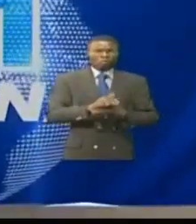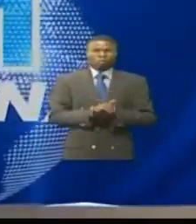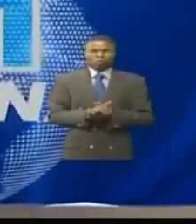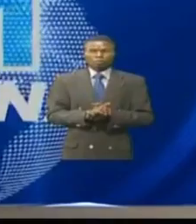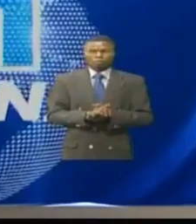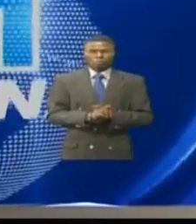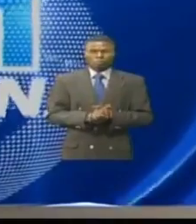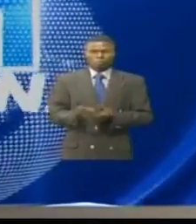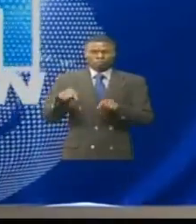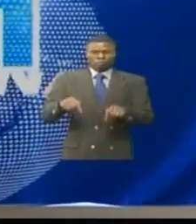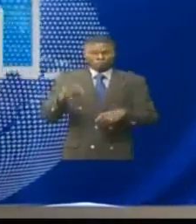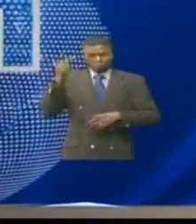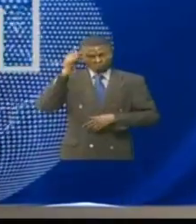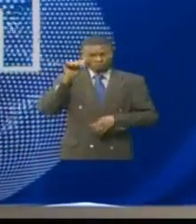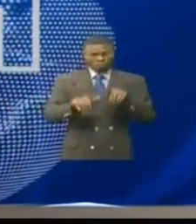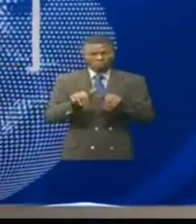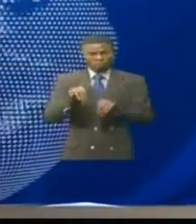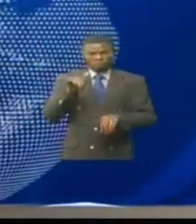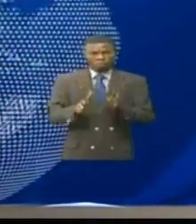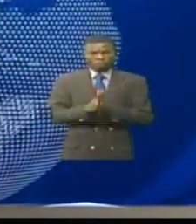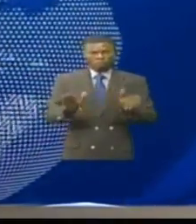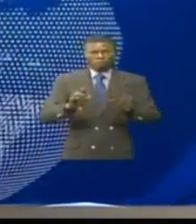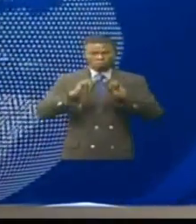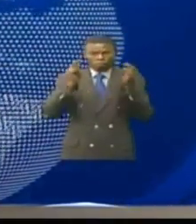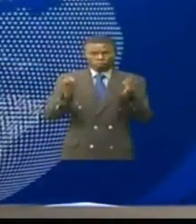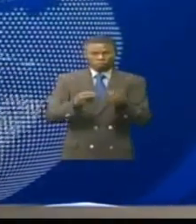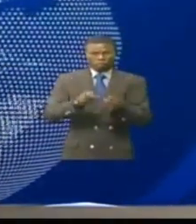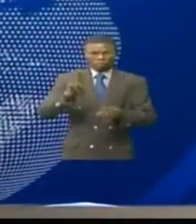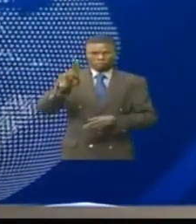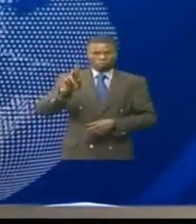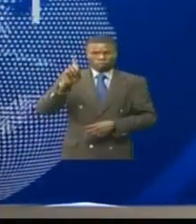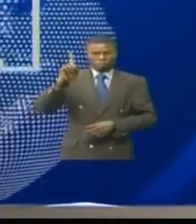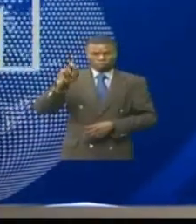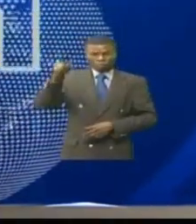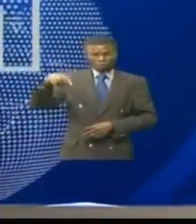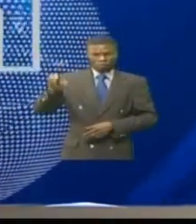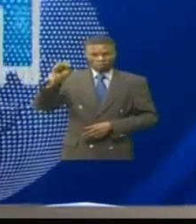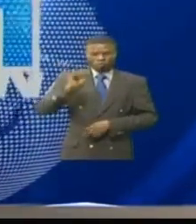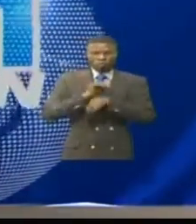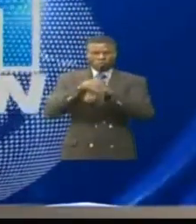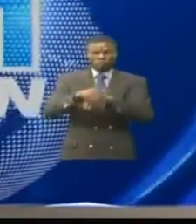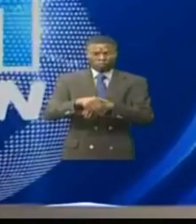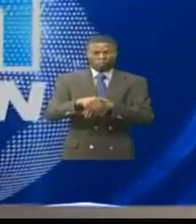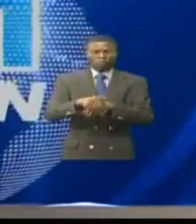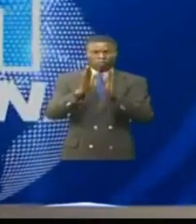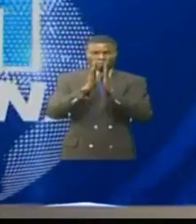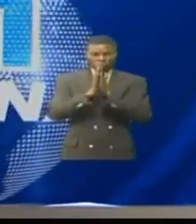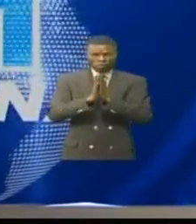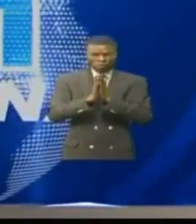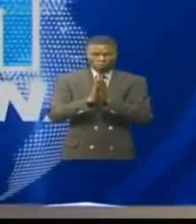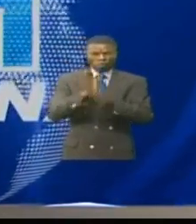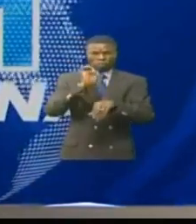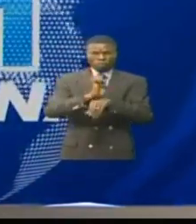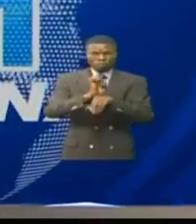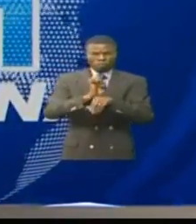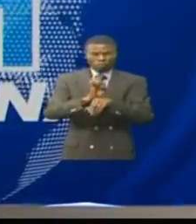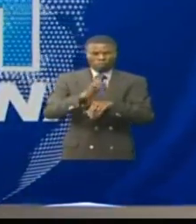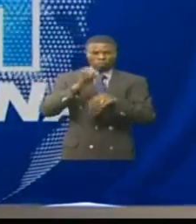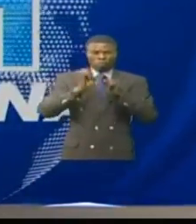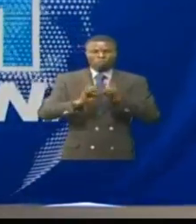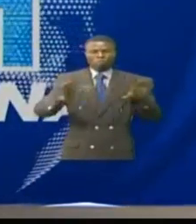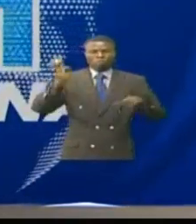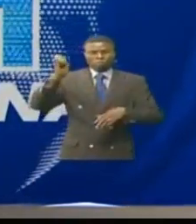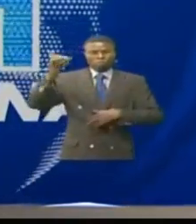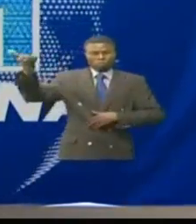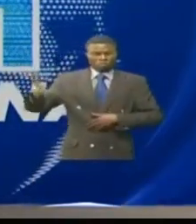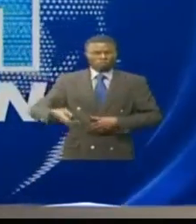De retour à Kinshasa, le secrétaire général du parti présidentiel a pris part au culte de l'église évangélique des sacrificateurs. Sur place, un accueil